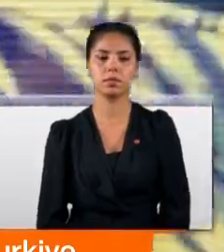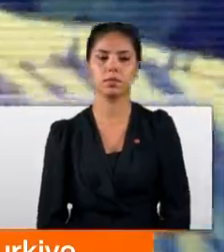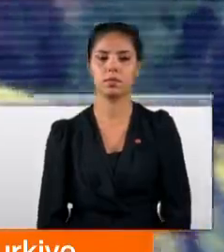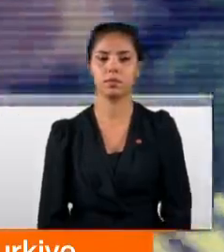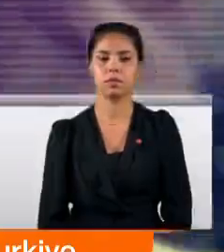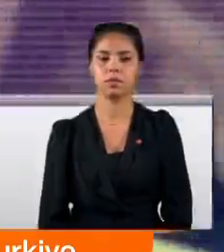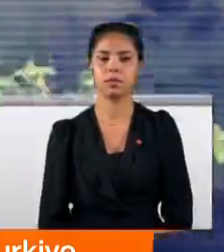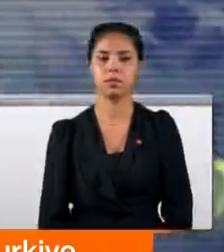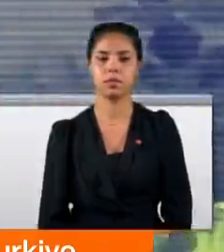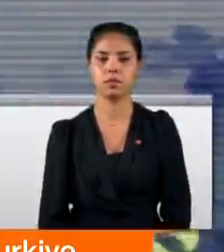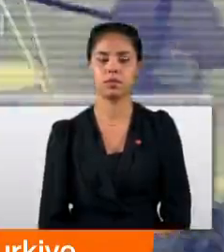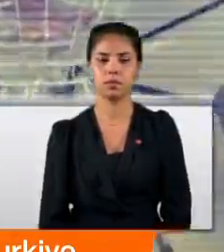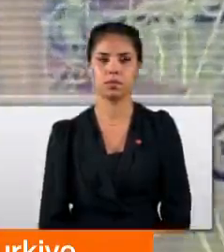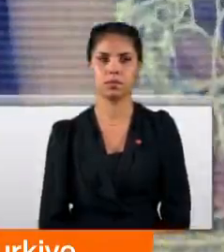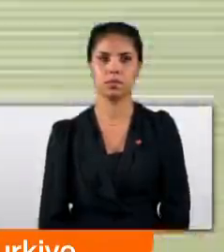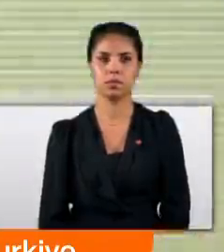Her şey olabilir.